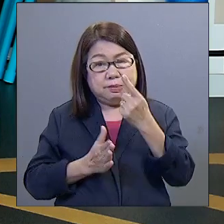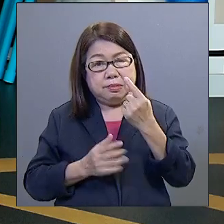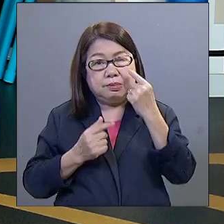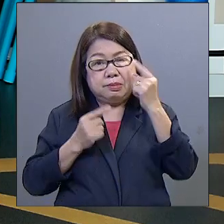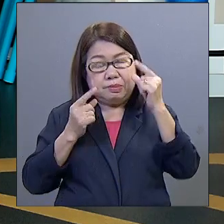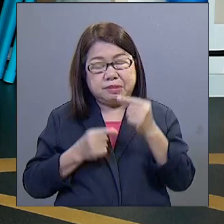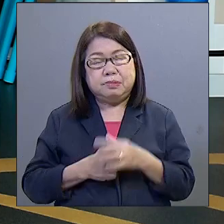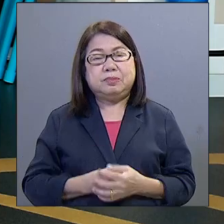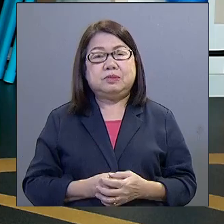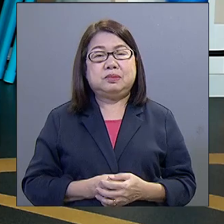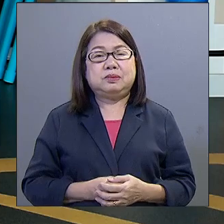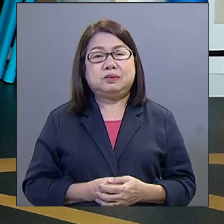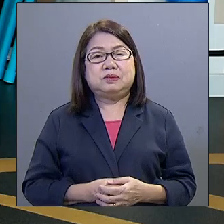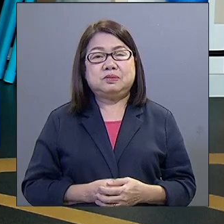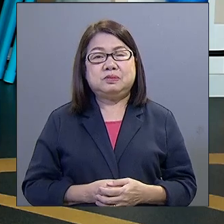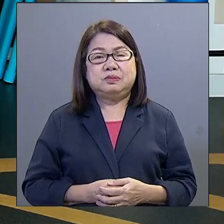มค่ะ